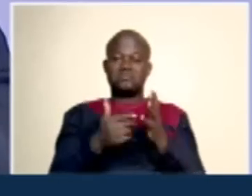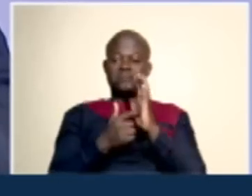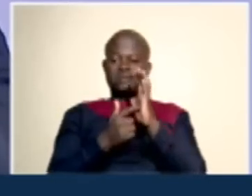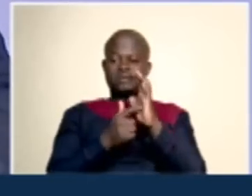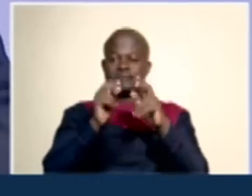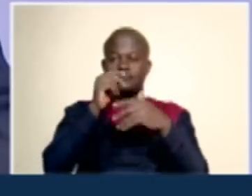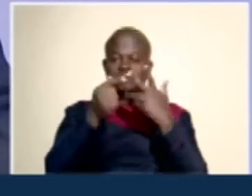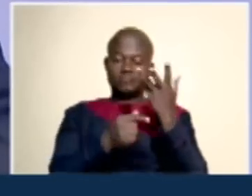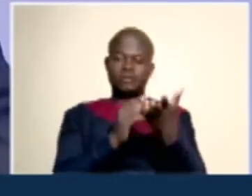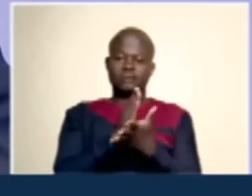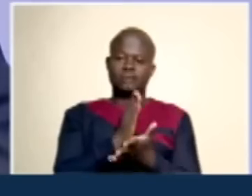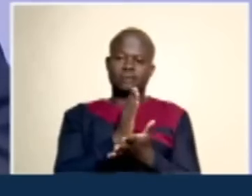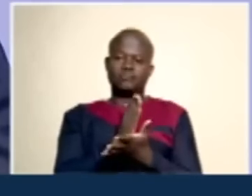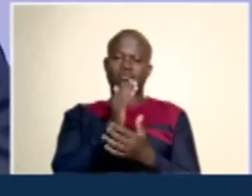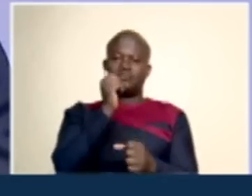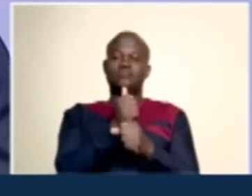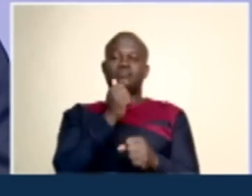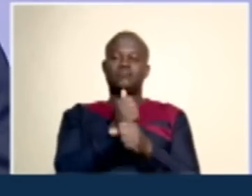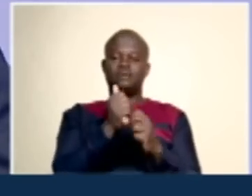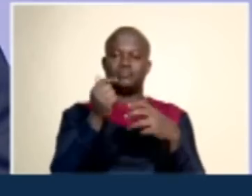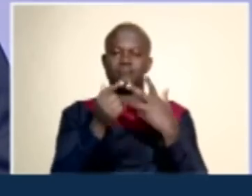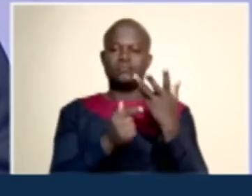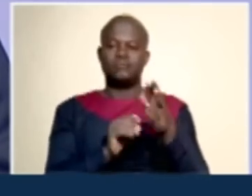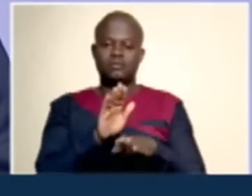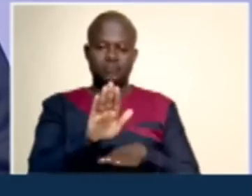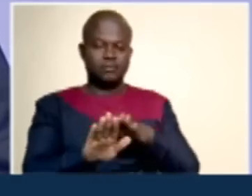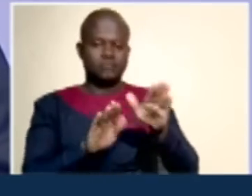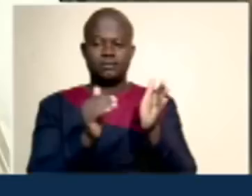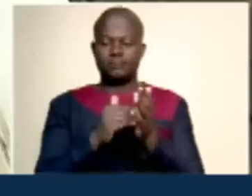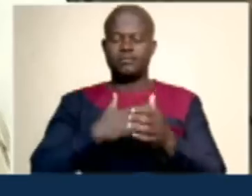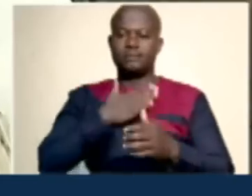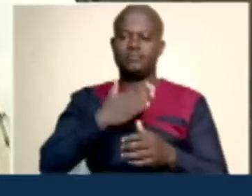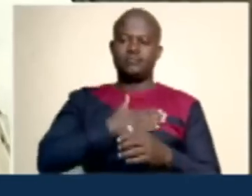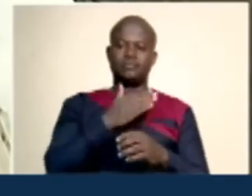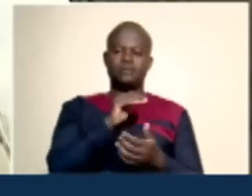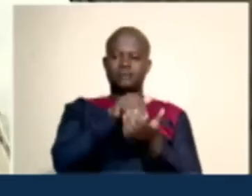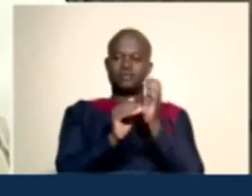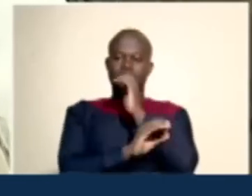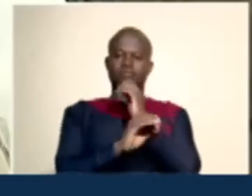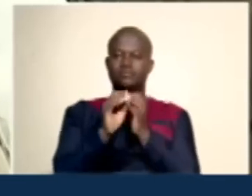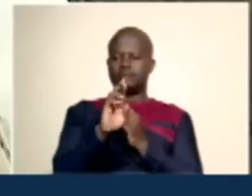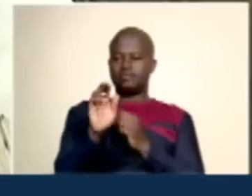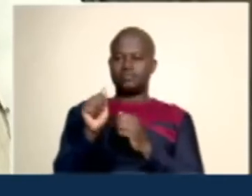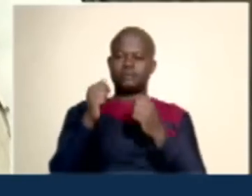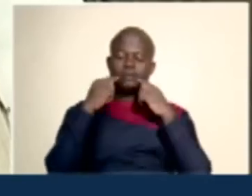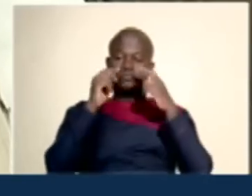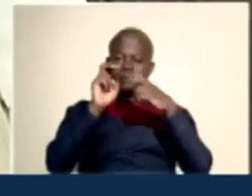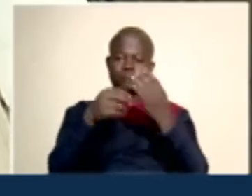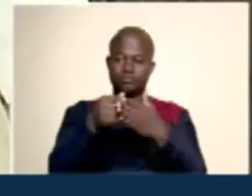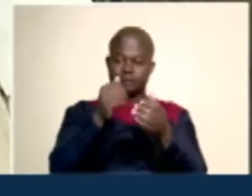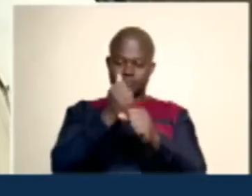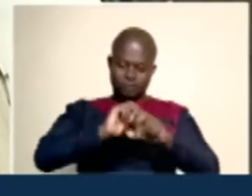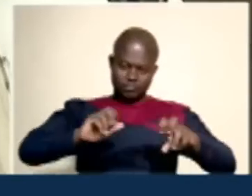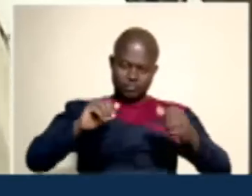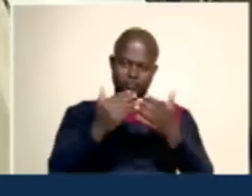bakagaragaza ko hari icyo koko cyakozwe ubuteye intambwe kandi bishimishije. Ikigo cy'imisoro n'amahoro gisobanura ko cyabanje gukora inyigo